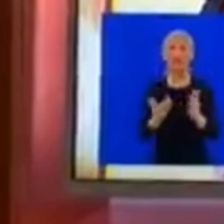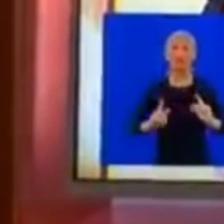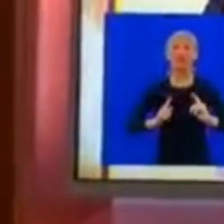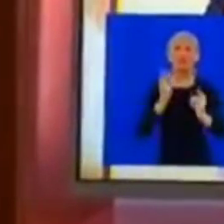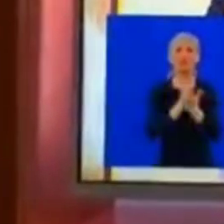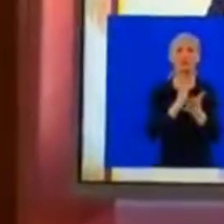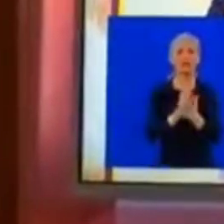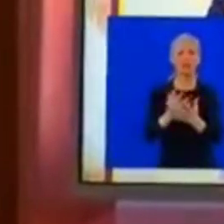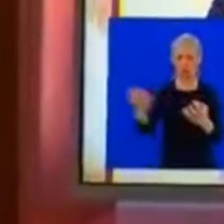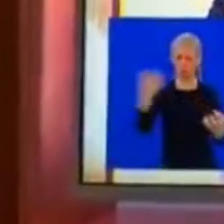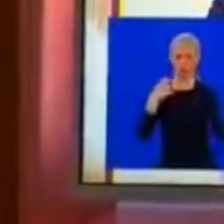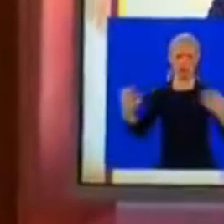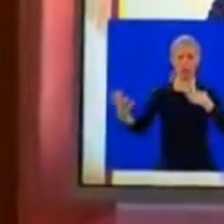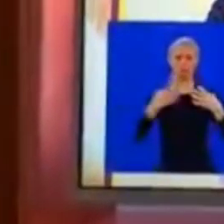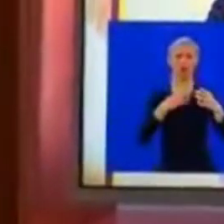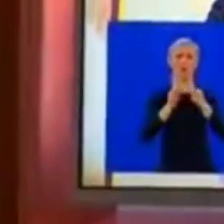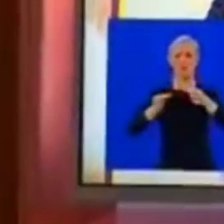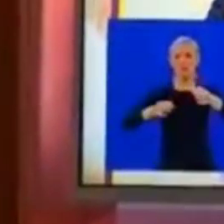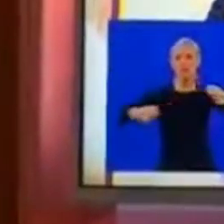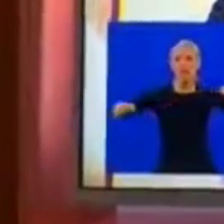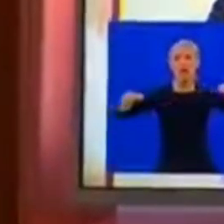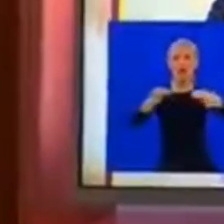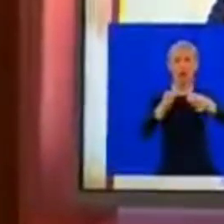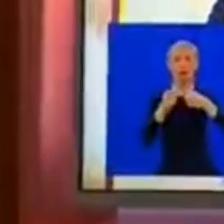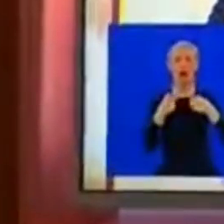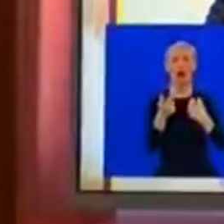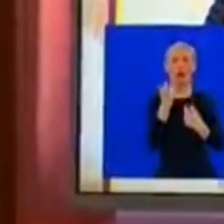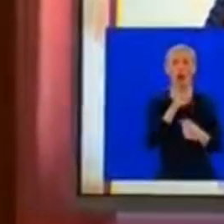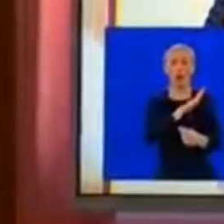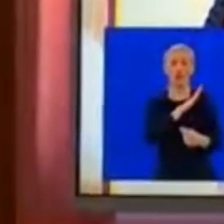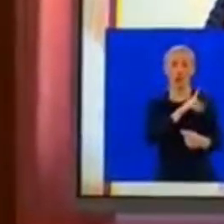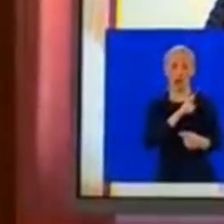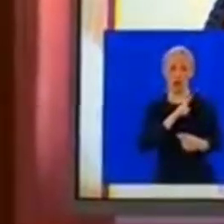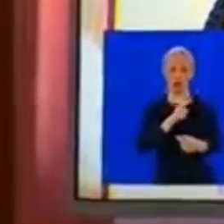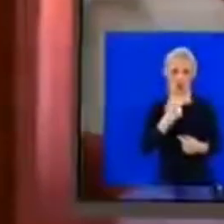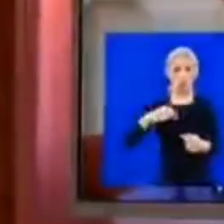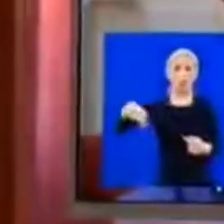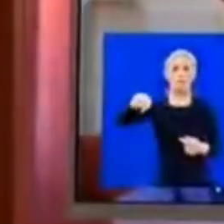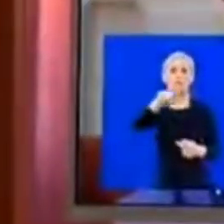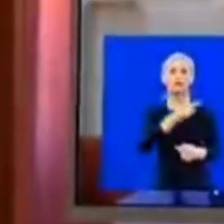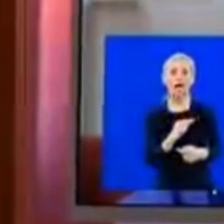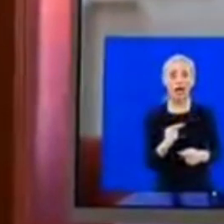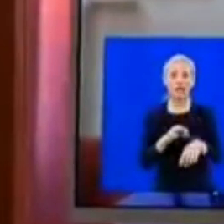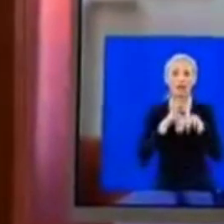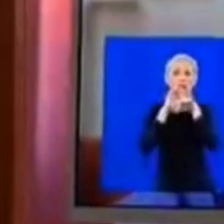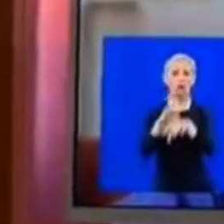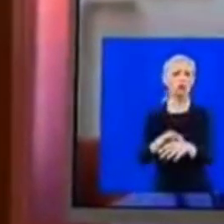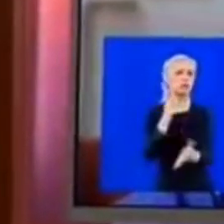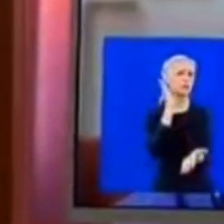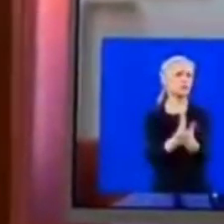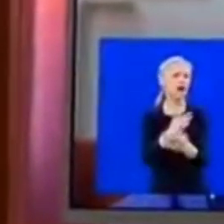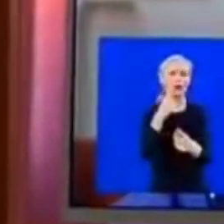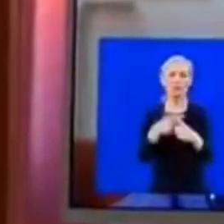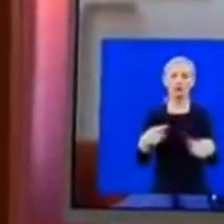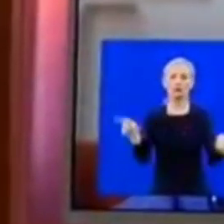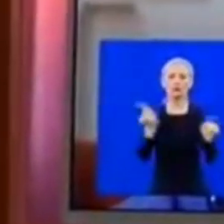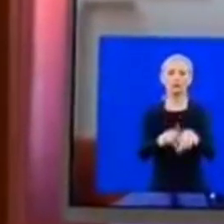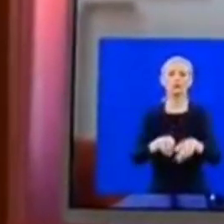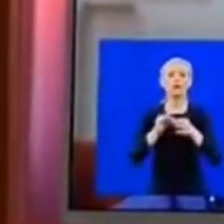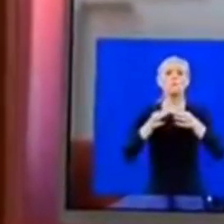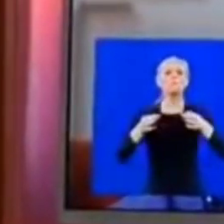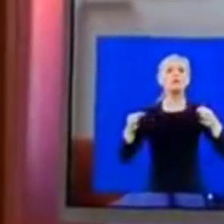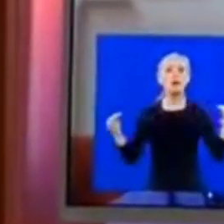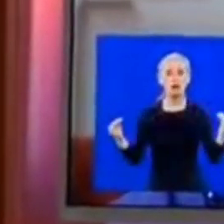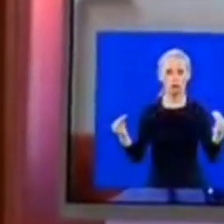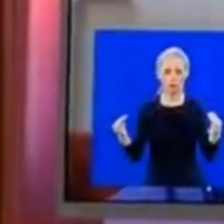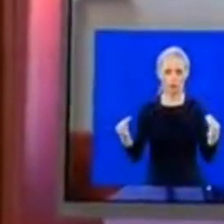Neprestano smo bombardirani različitim mjerama koje od nas se očekuju da ih sprovodimo svaki put. A